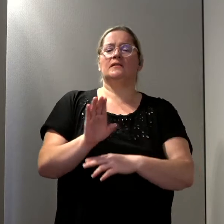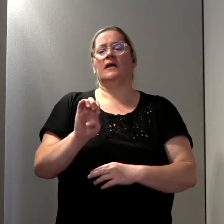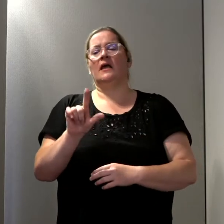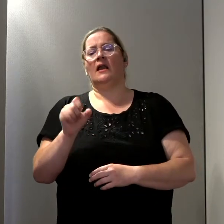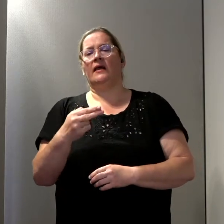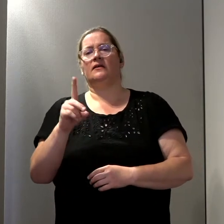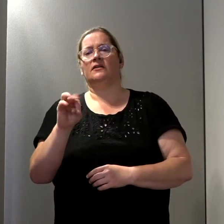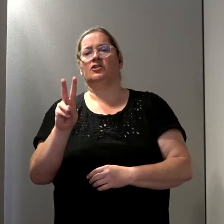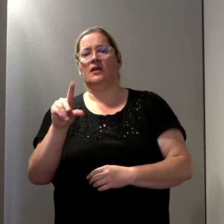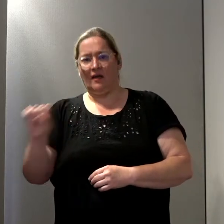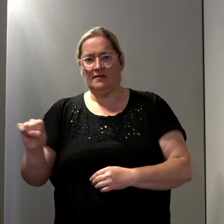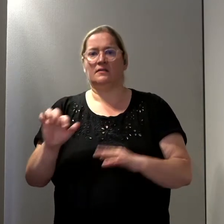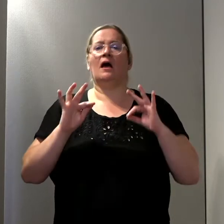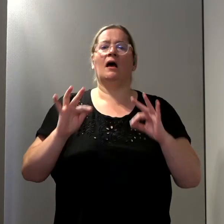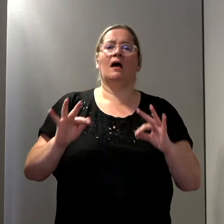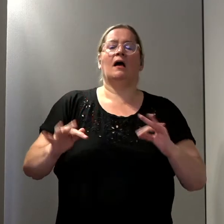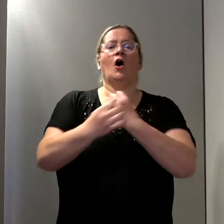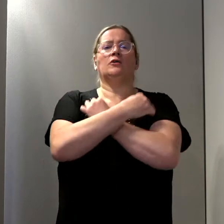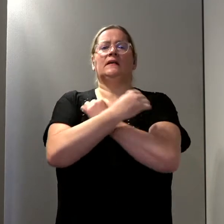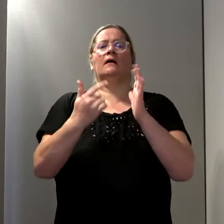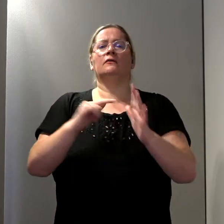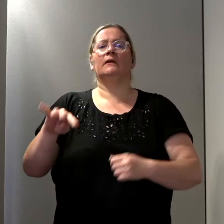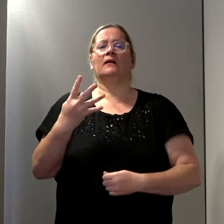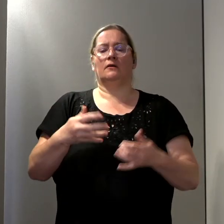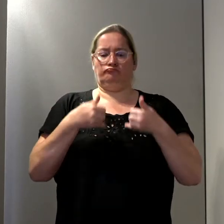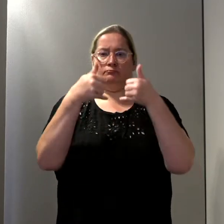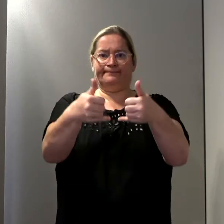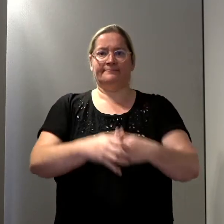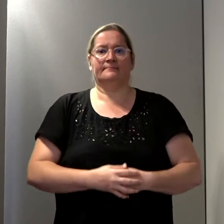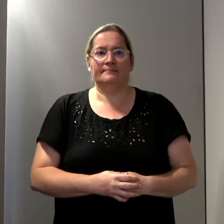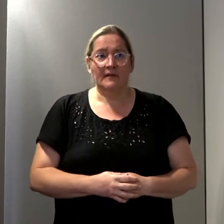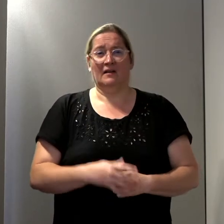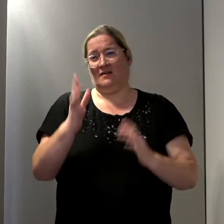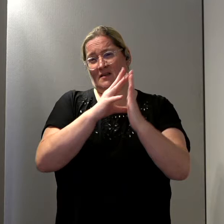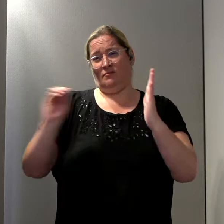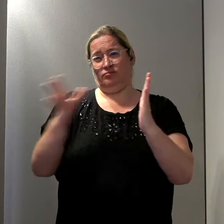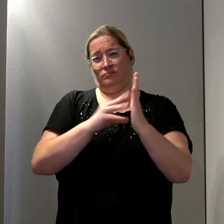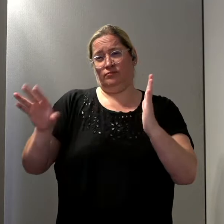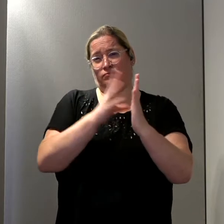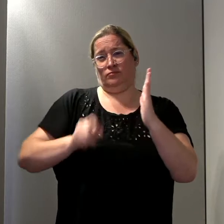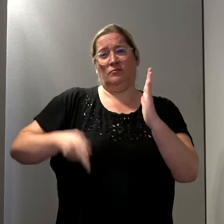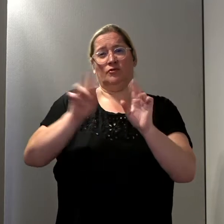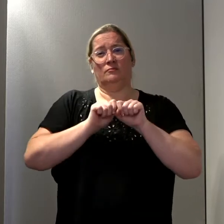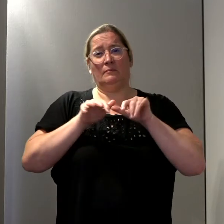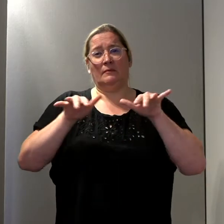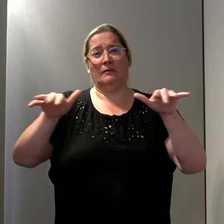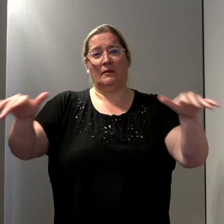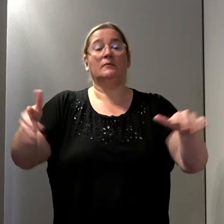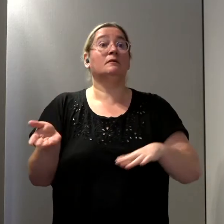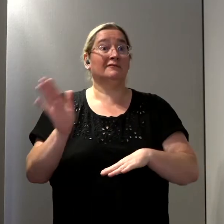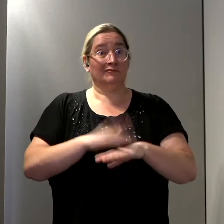des Oscars en 2014. C'est un des tweets les plus retweetés de l'histoire et pourtant, il